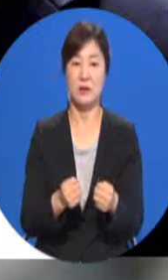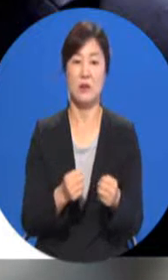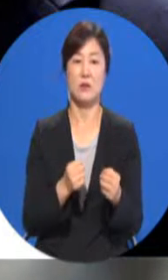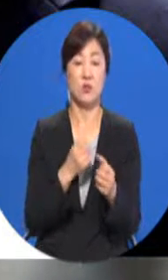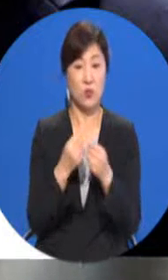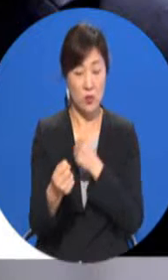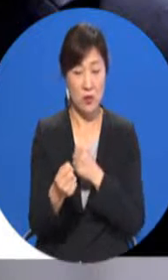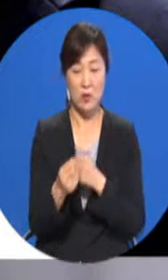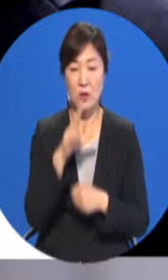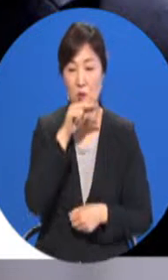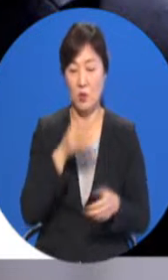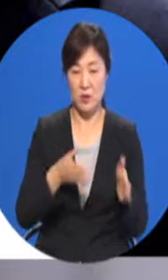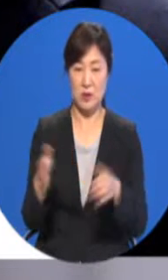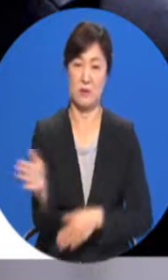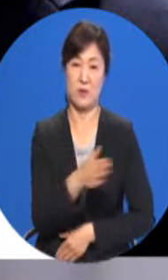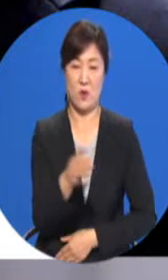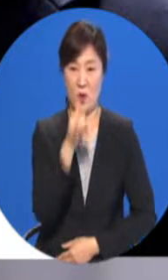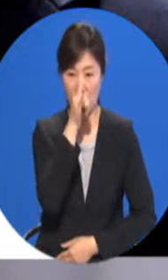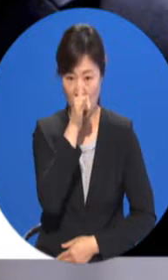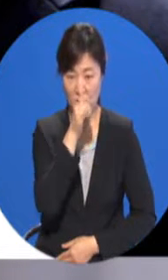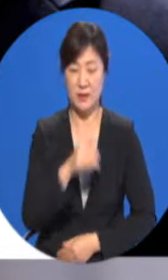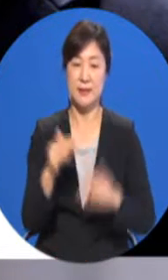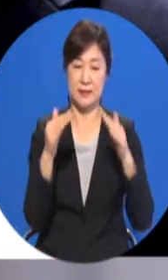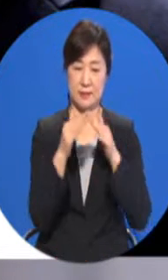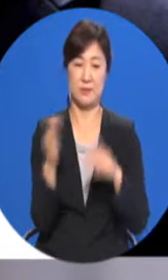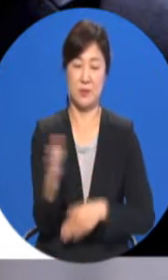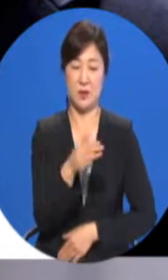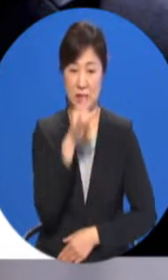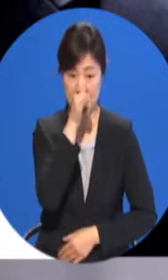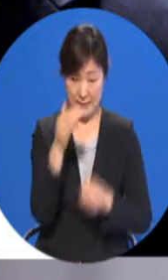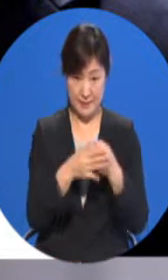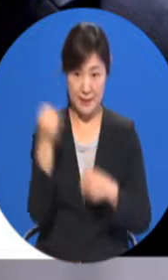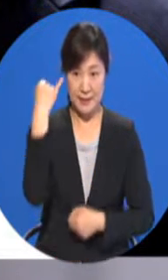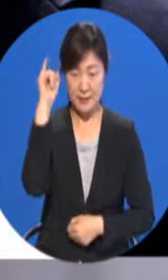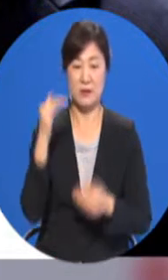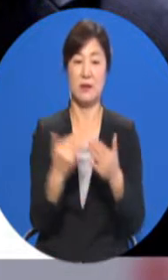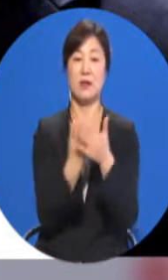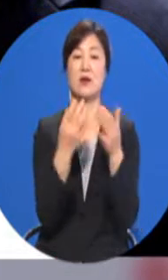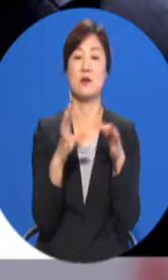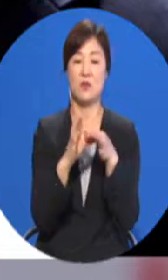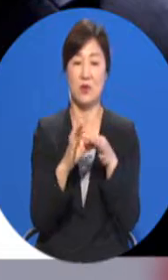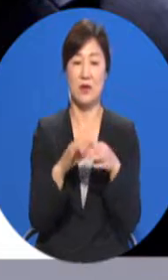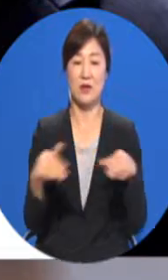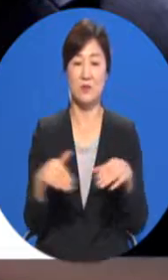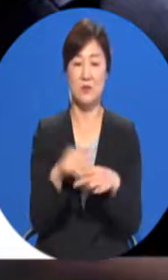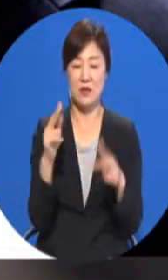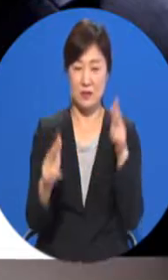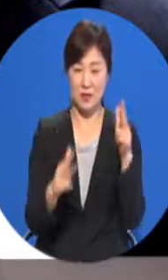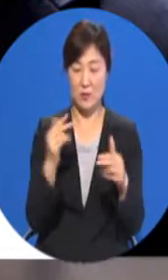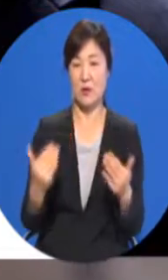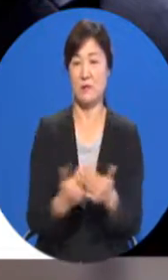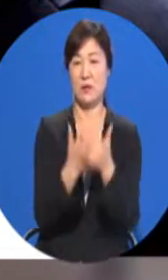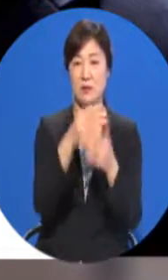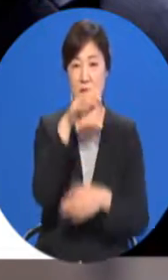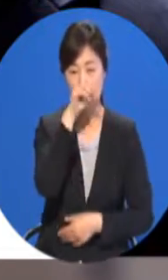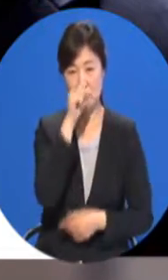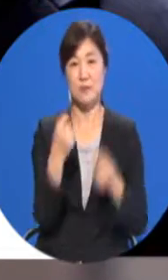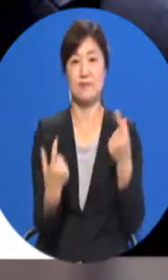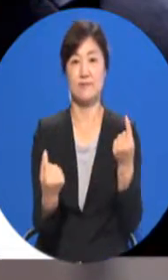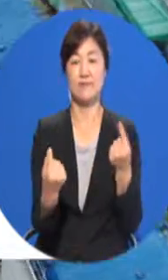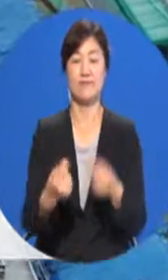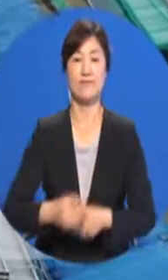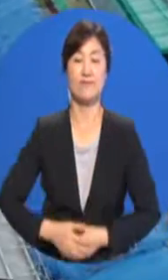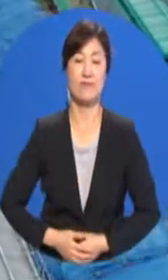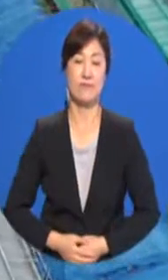이 골목길이 많이 비어있거든요, 집들이요. 이런 콘텐츠 개발을 통해서 좀 문화사업이 활발하게 이루어졌으면